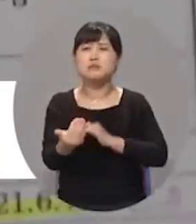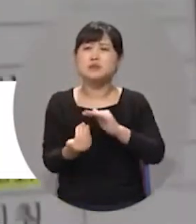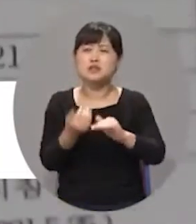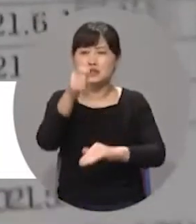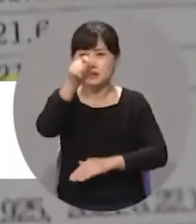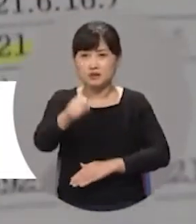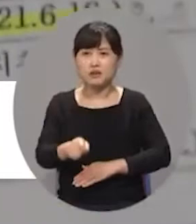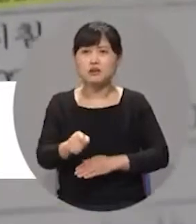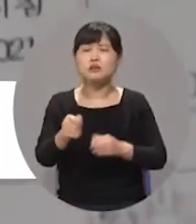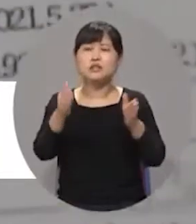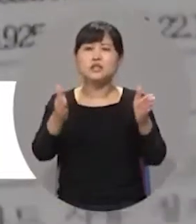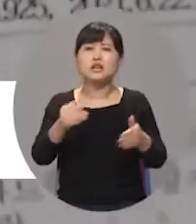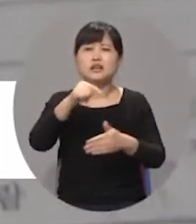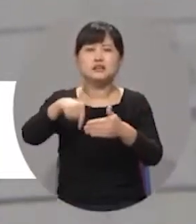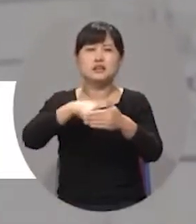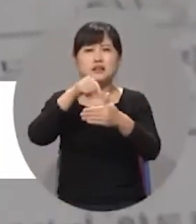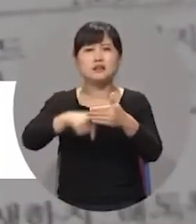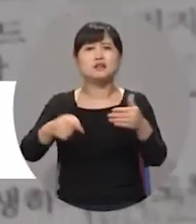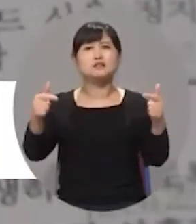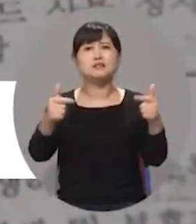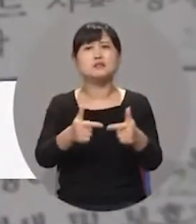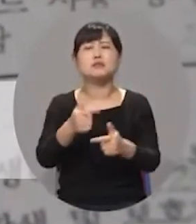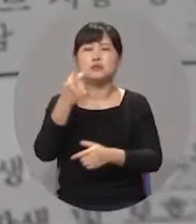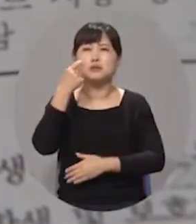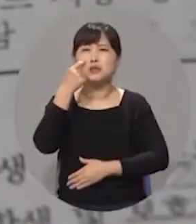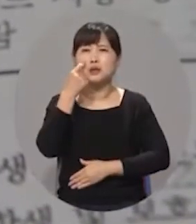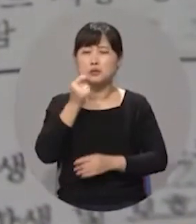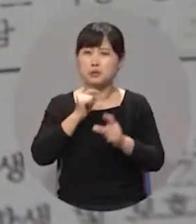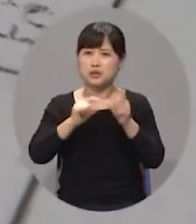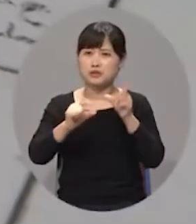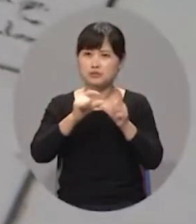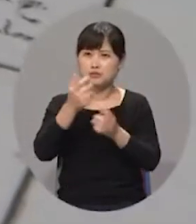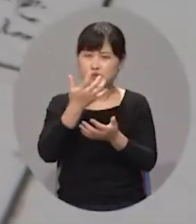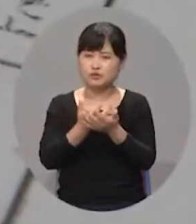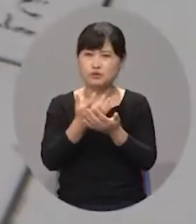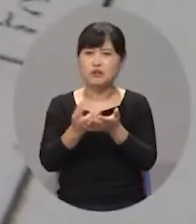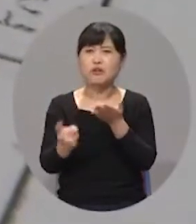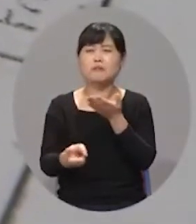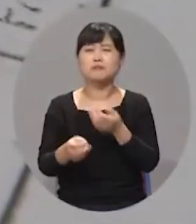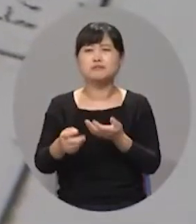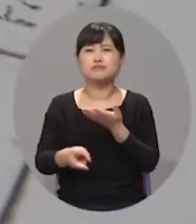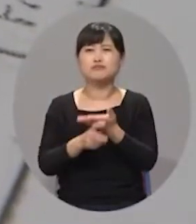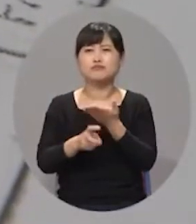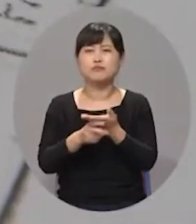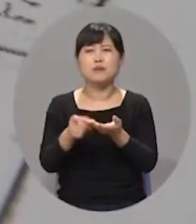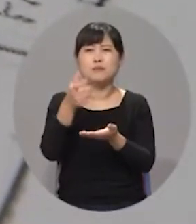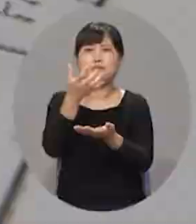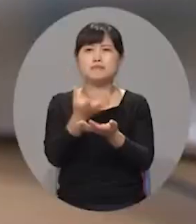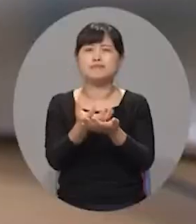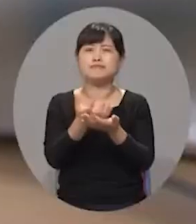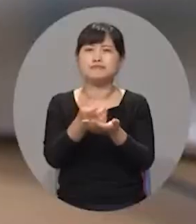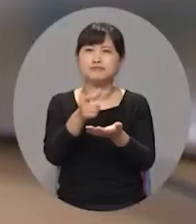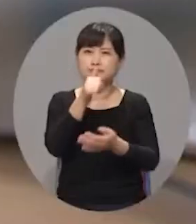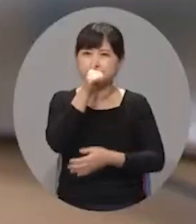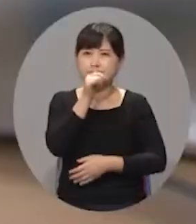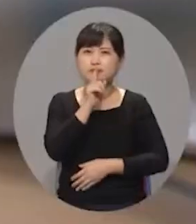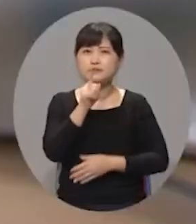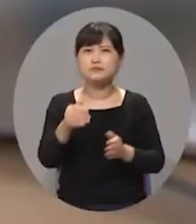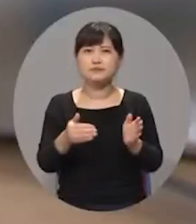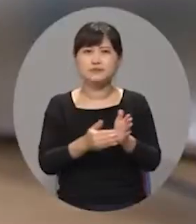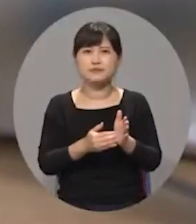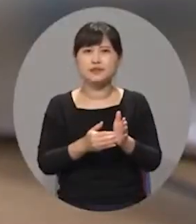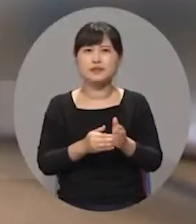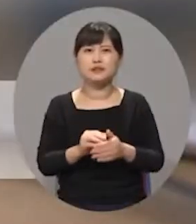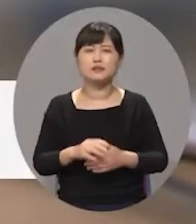뒤 기한 내에 보충 치료를 하지 않았고 일부 서류는 허위로 작성됐다는 이유를 들었습니다. 저희는 일단